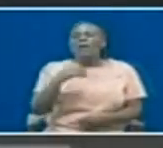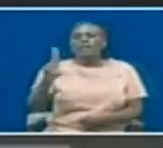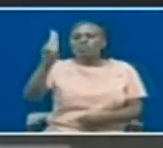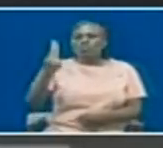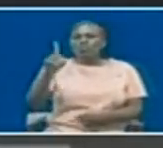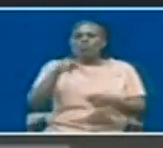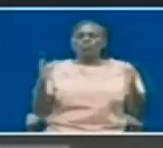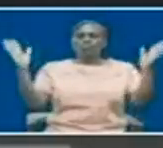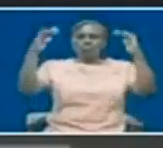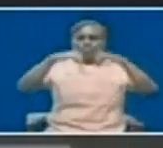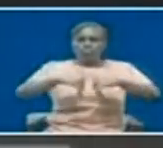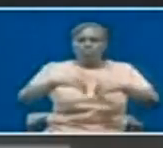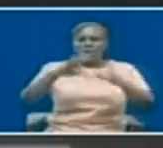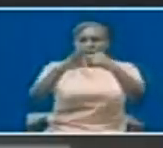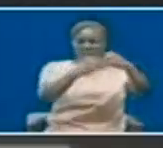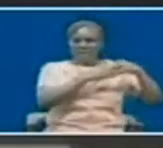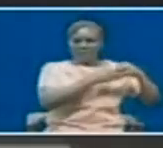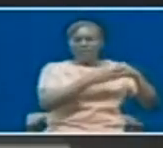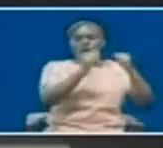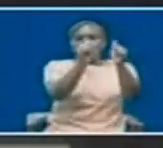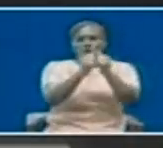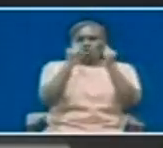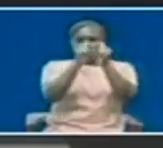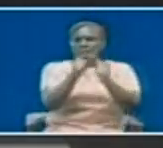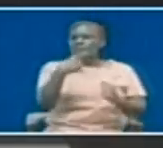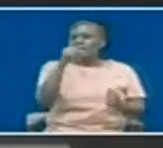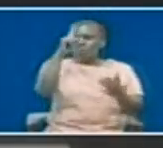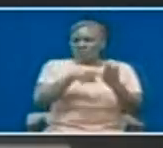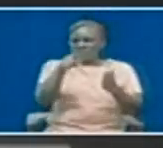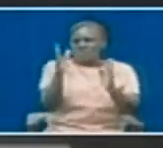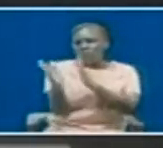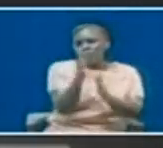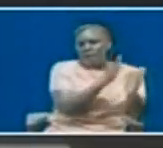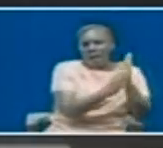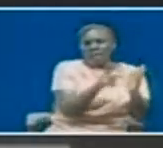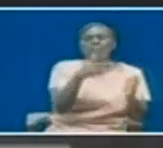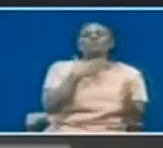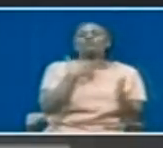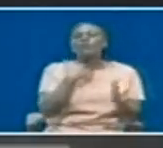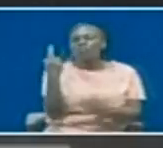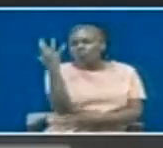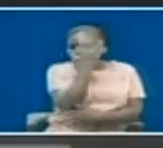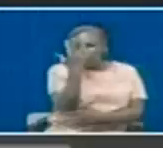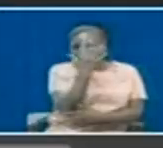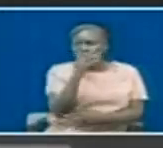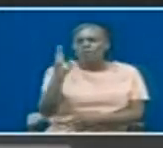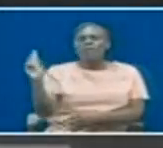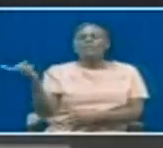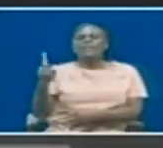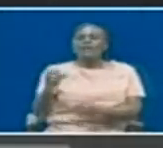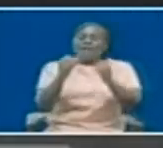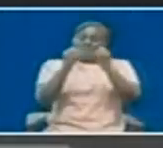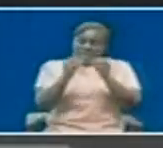rais kuhudhuria kikao cha tarehe 8 mwezi Oktoba, wakidai ni njama ya kutaka kumwaibisha rais. Iwapo